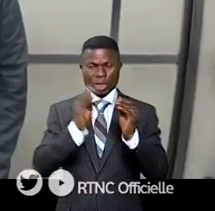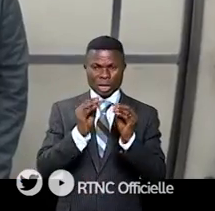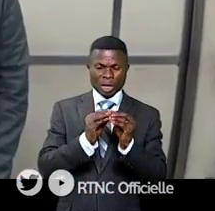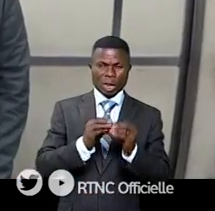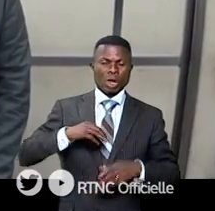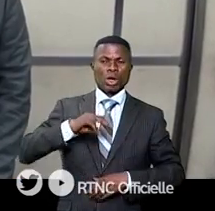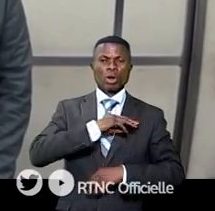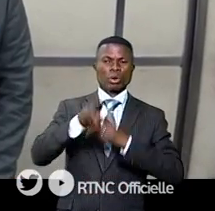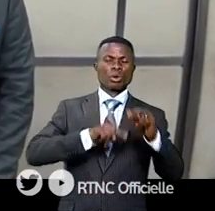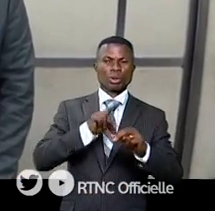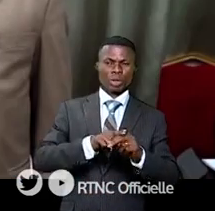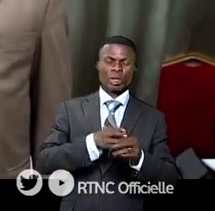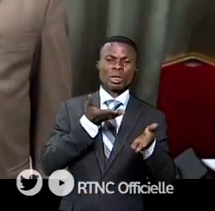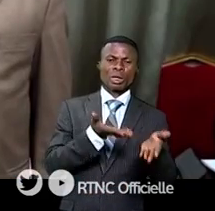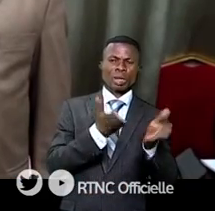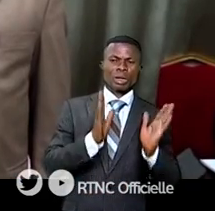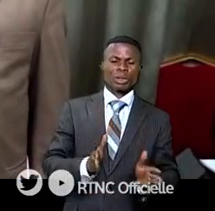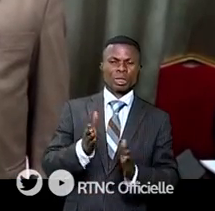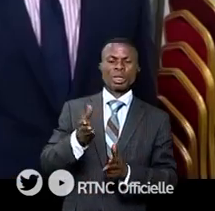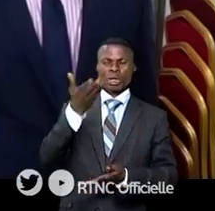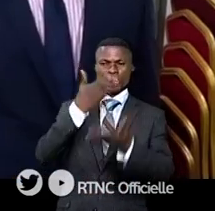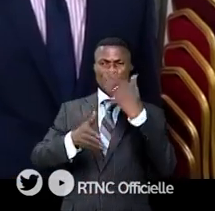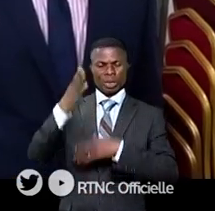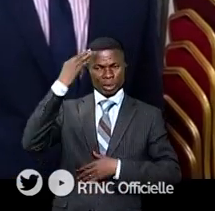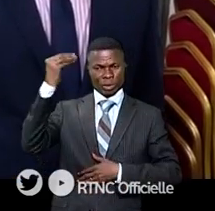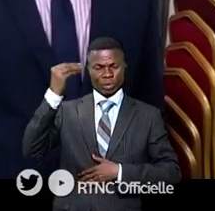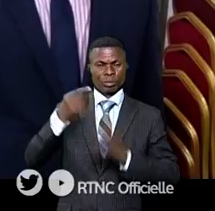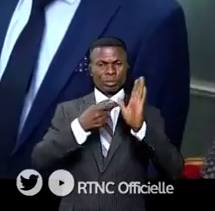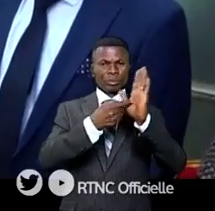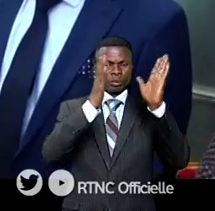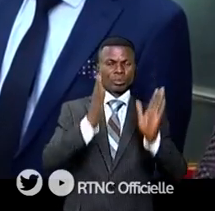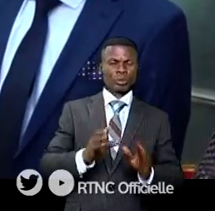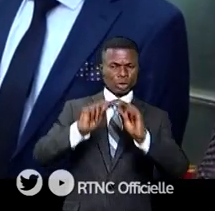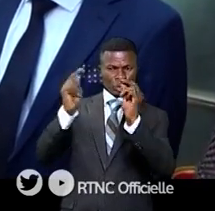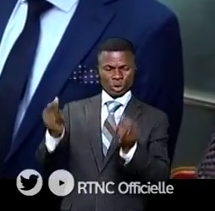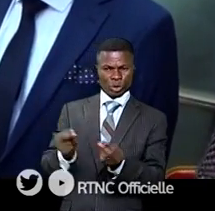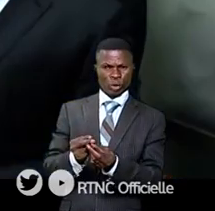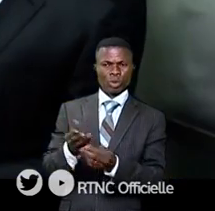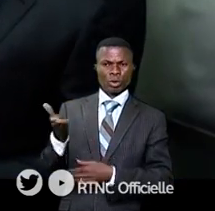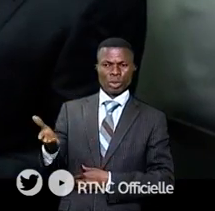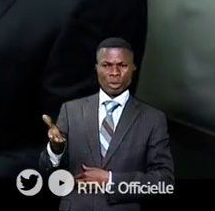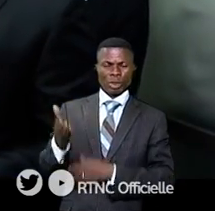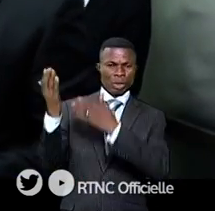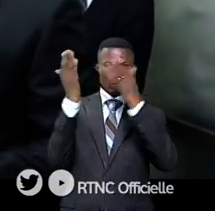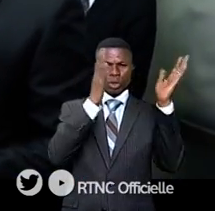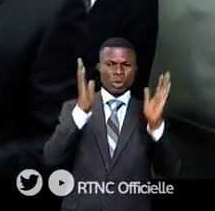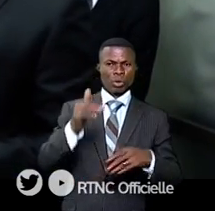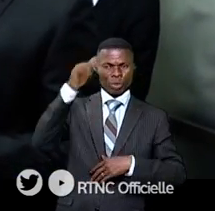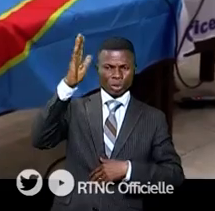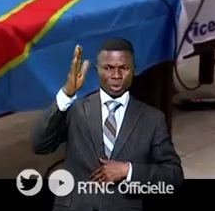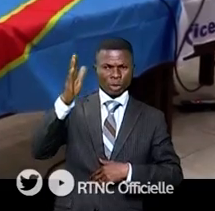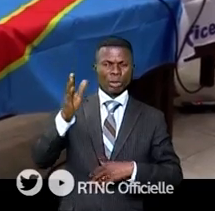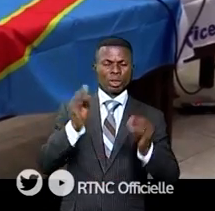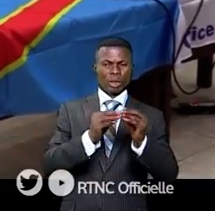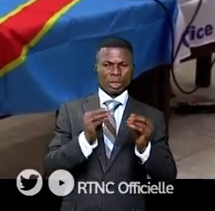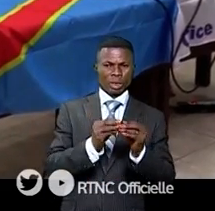Comité national des facilitations des échanges. Le représentant des parties prenantes au commerce extérieur ici réunis